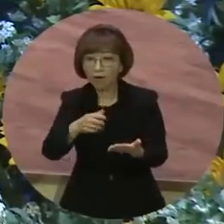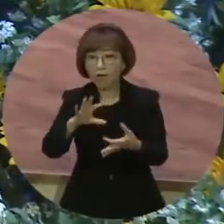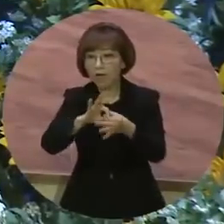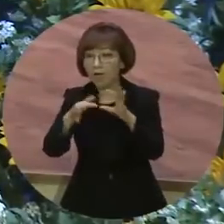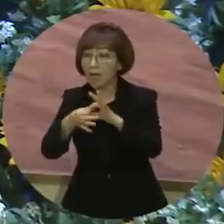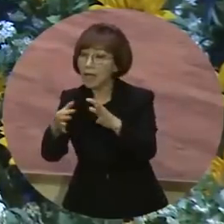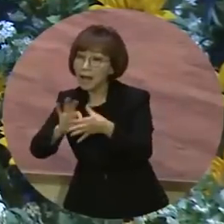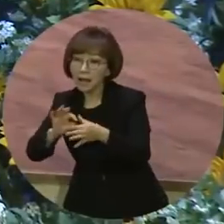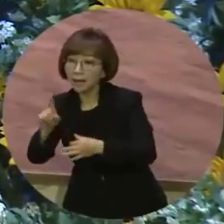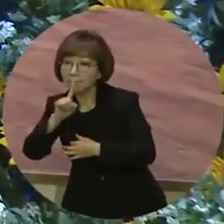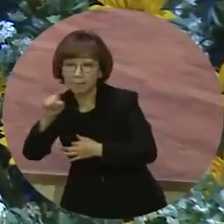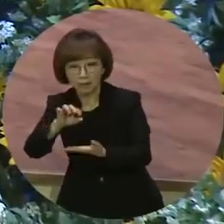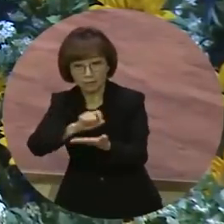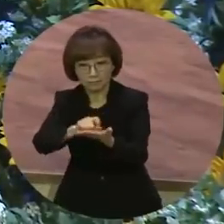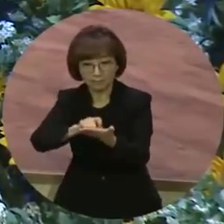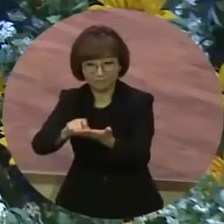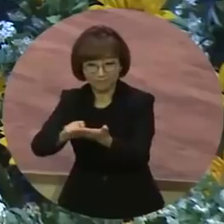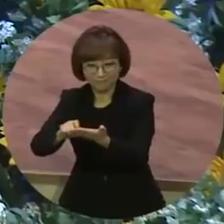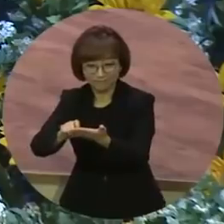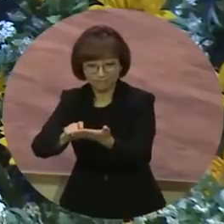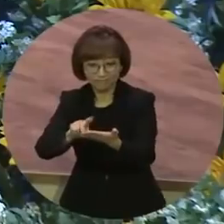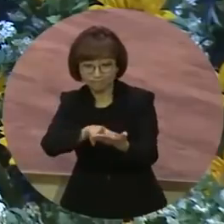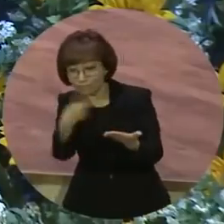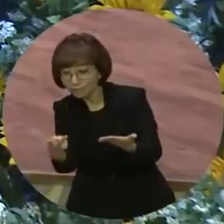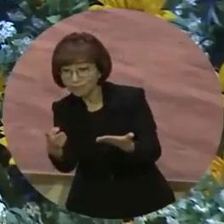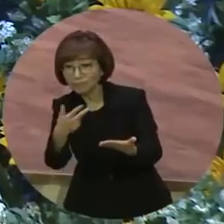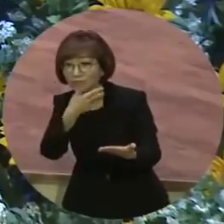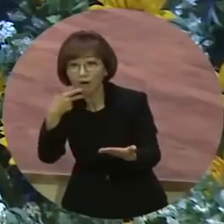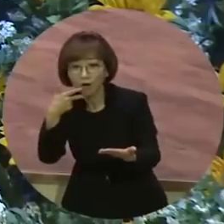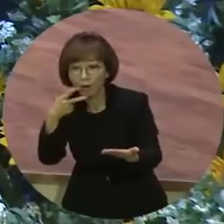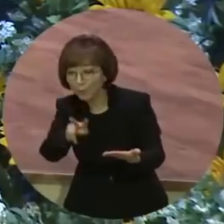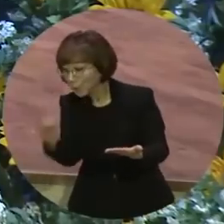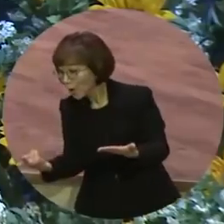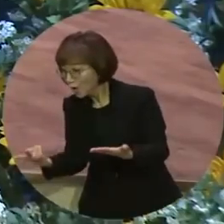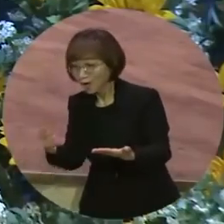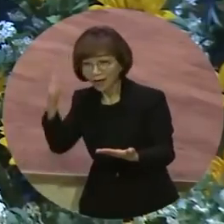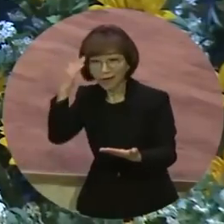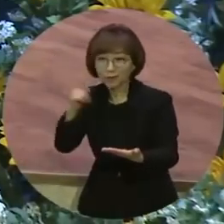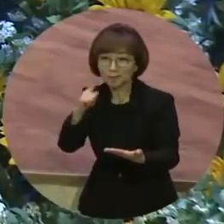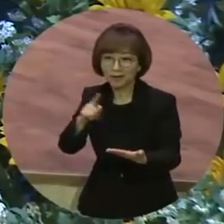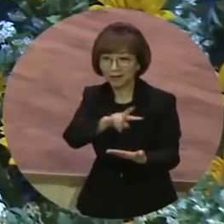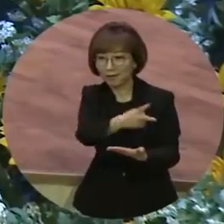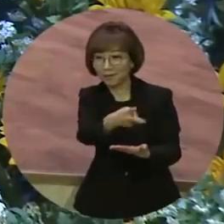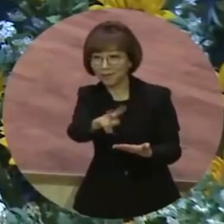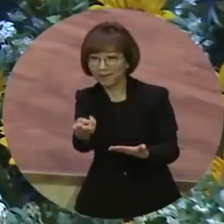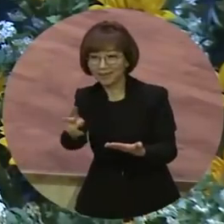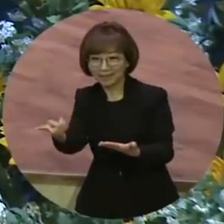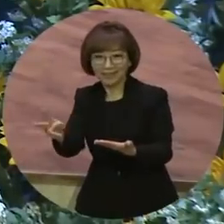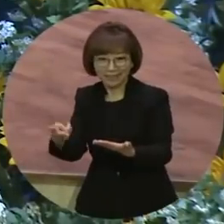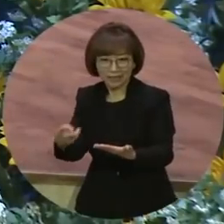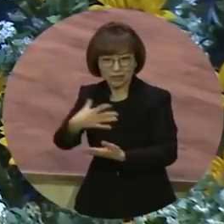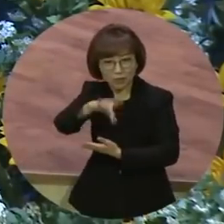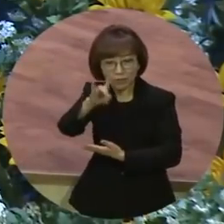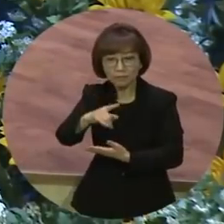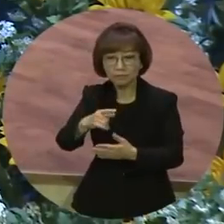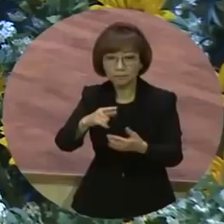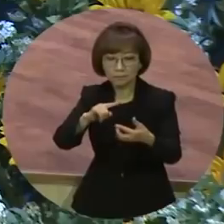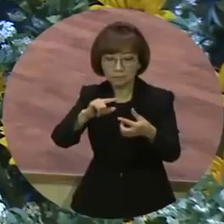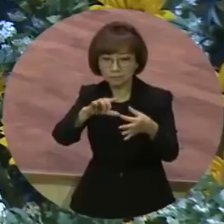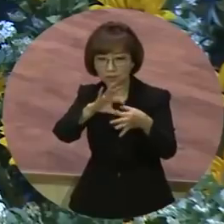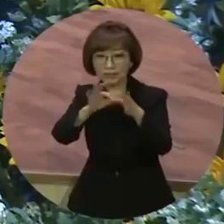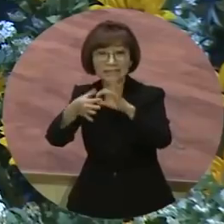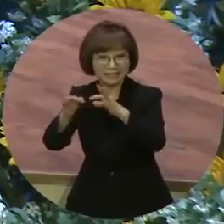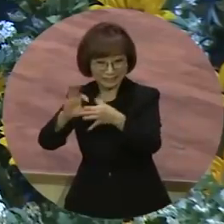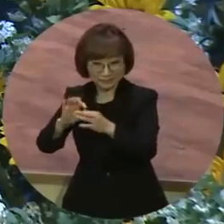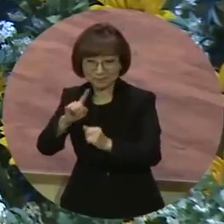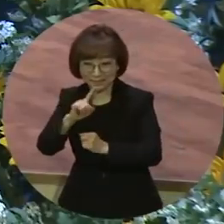그 헬라어로 번역한 것을 영어로, 영어에서 번역된 것을 한국말로 이렇게 번역된 것이 신약 성경이에요. 다시